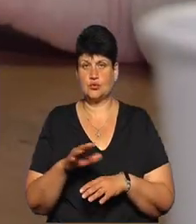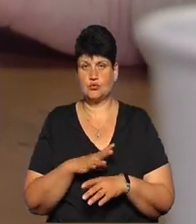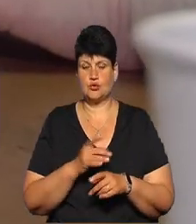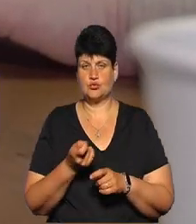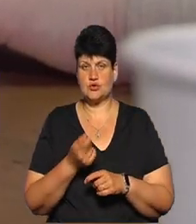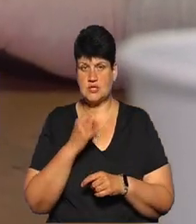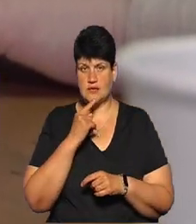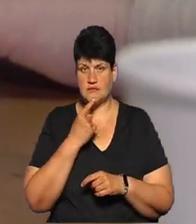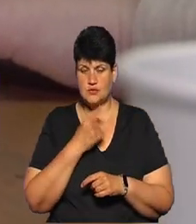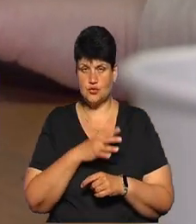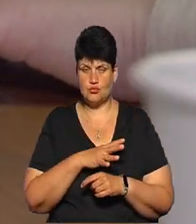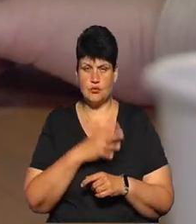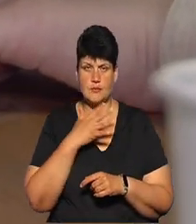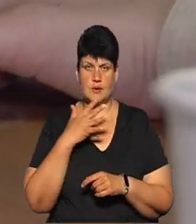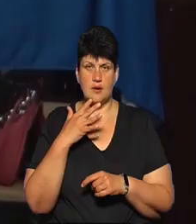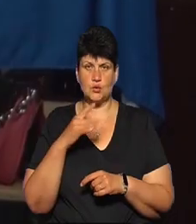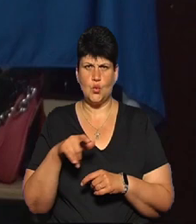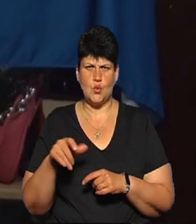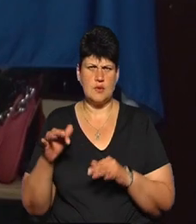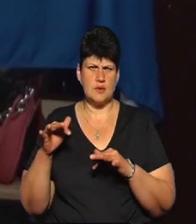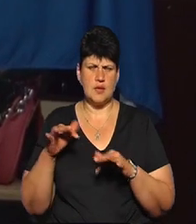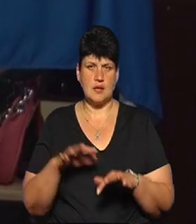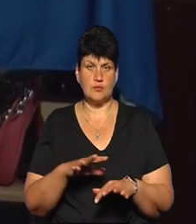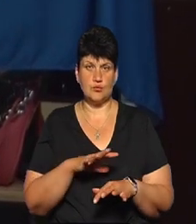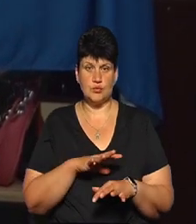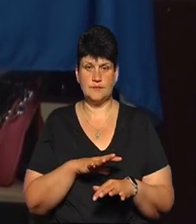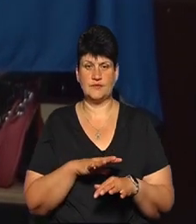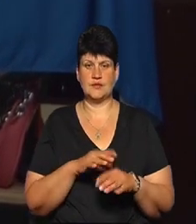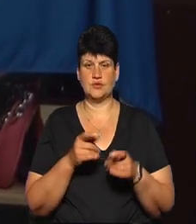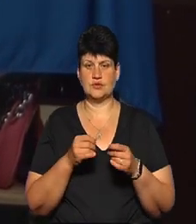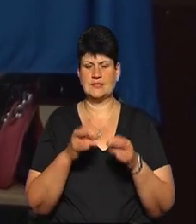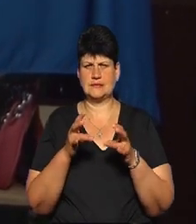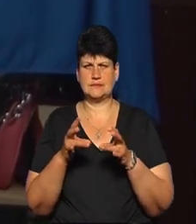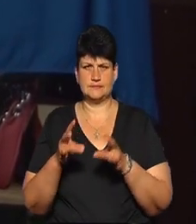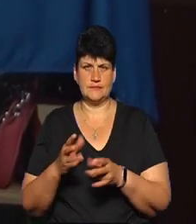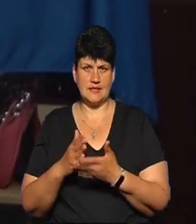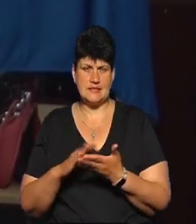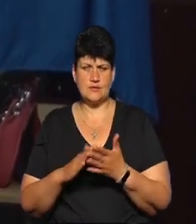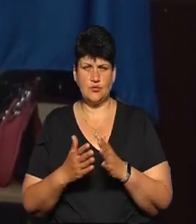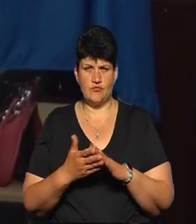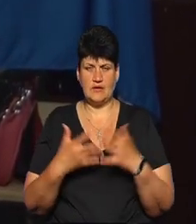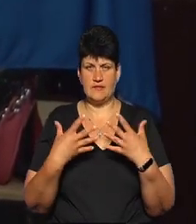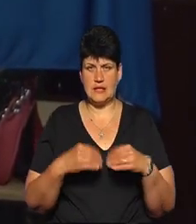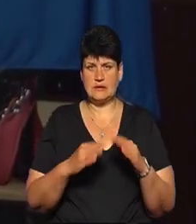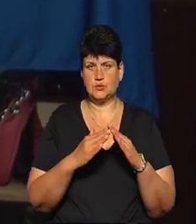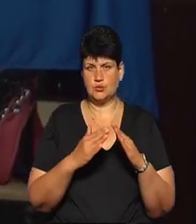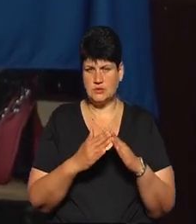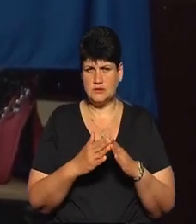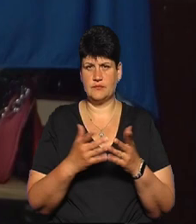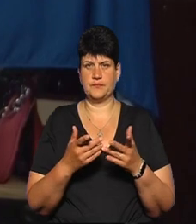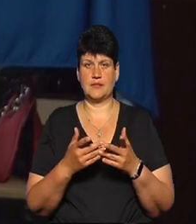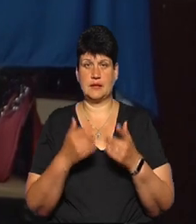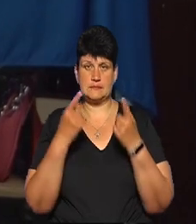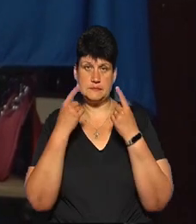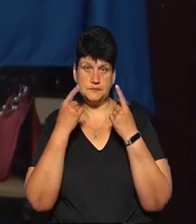було дуже багато людей, оскільки вони емоційно травмовані трішки через ту ситуацію, вони втратили домівки, вони сиділи плакали,